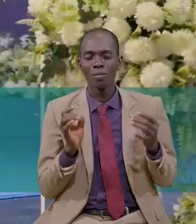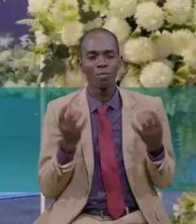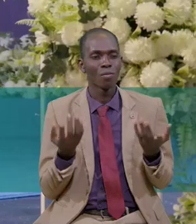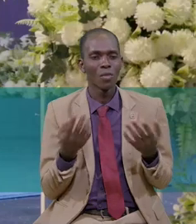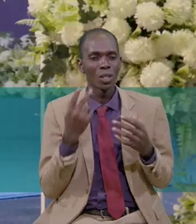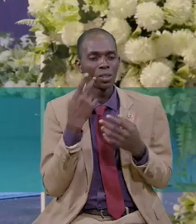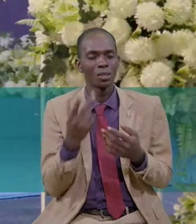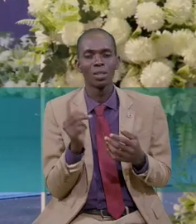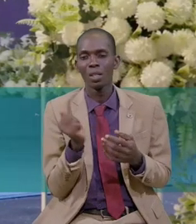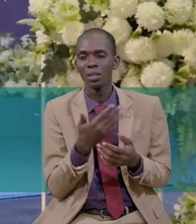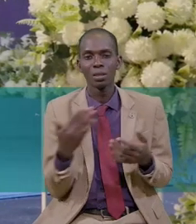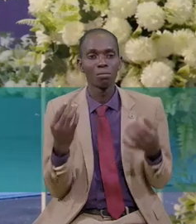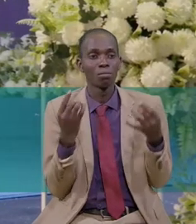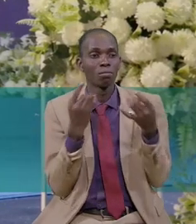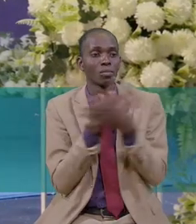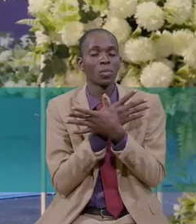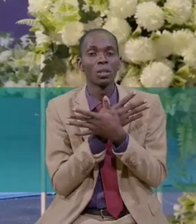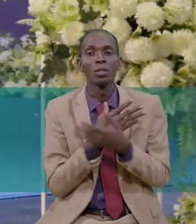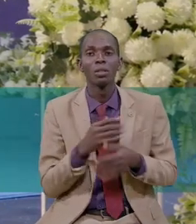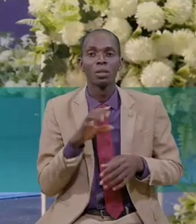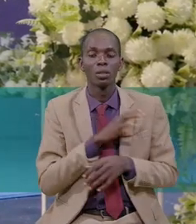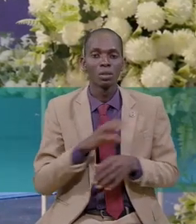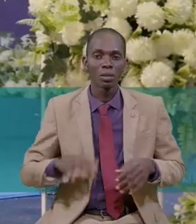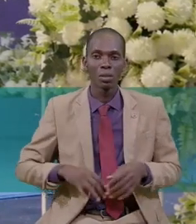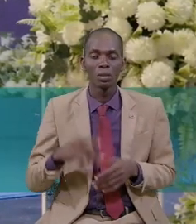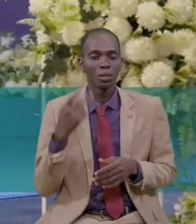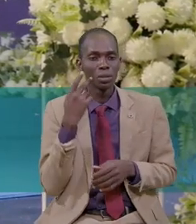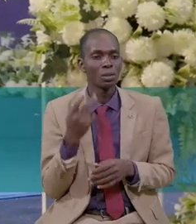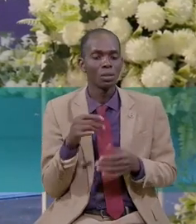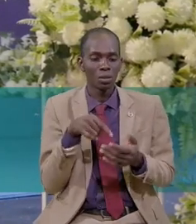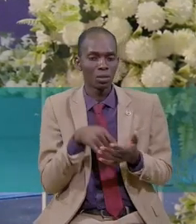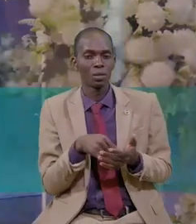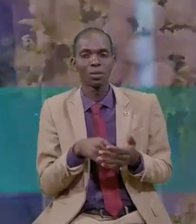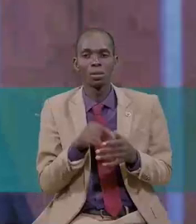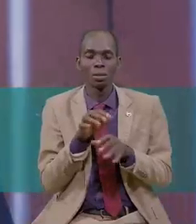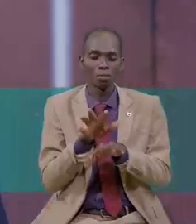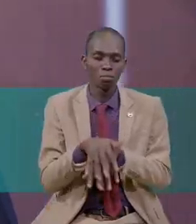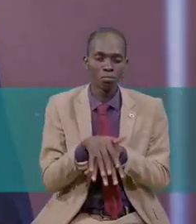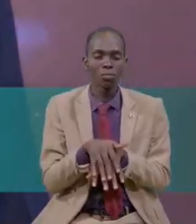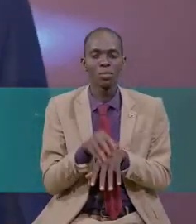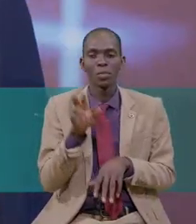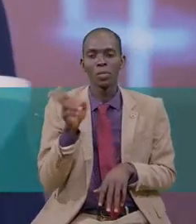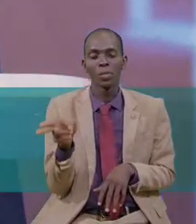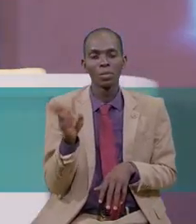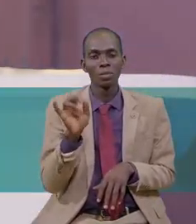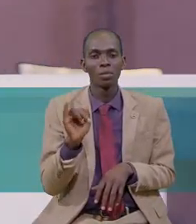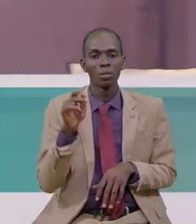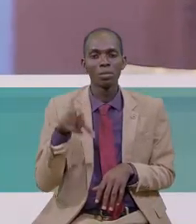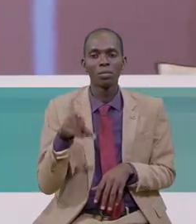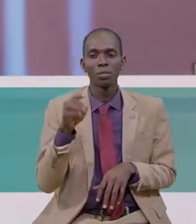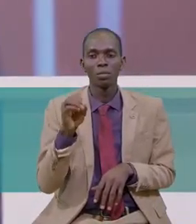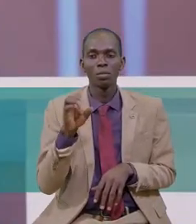quelque chose, il déteste l'hypocrisie. C'est quoi l'hypocrisie? Alors il